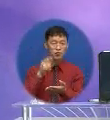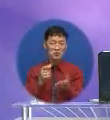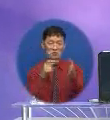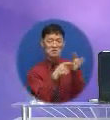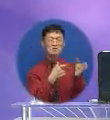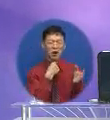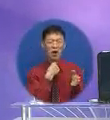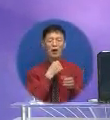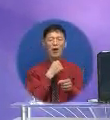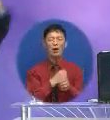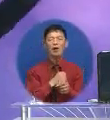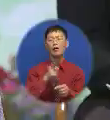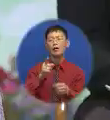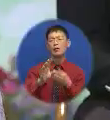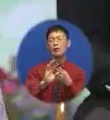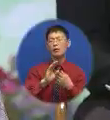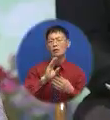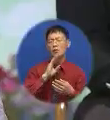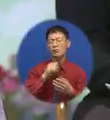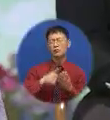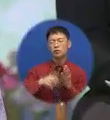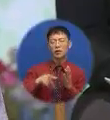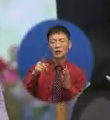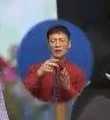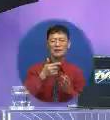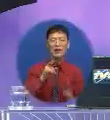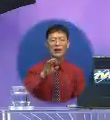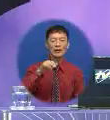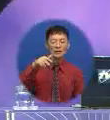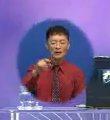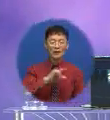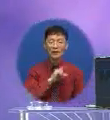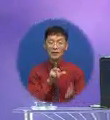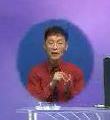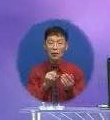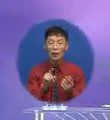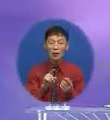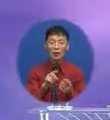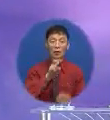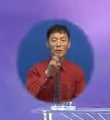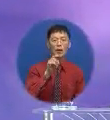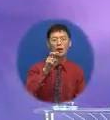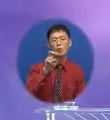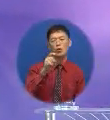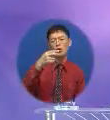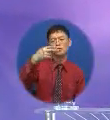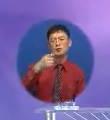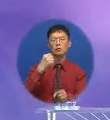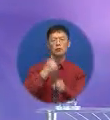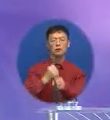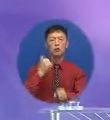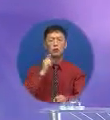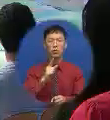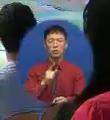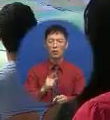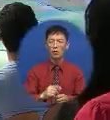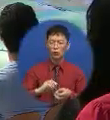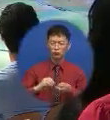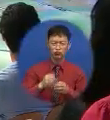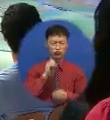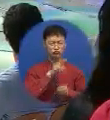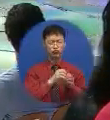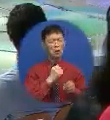하는 그런 그 이름도 거룩한 네이처의 제목이 뭐라고 나왔어요? Let's make a mammoth. 매머드를 만들자. 그러니까 이게 그냥 동네 아저씨가